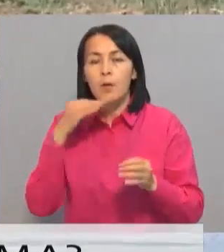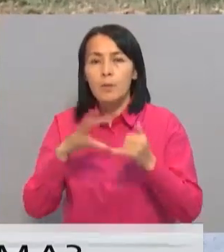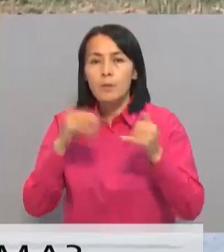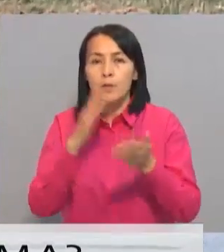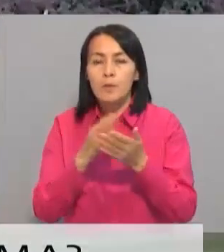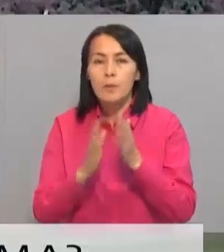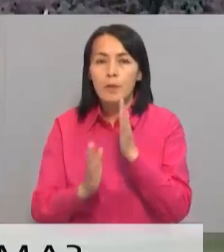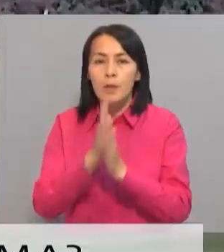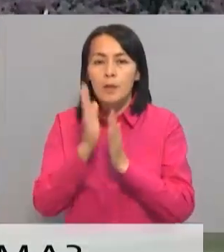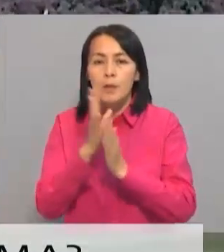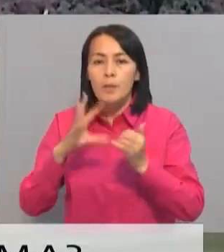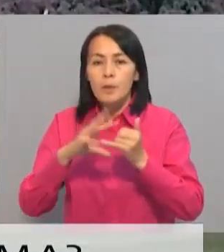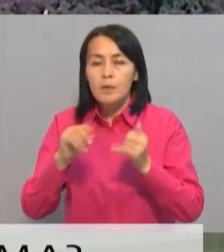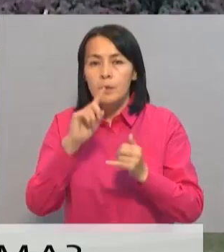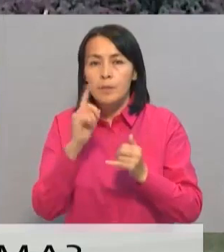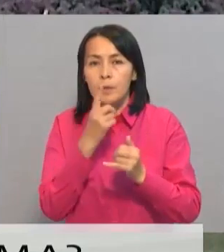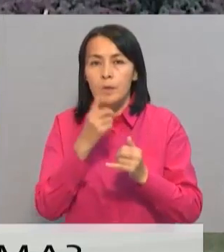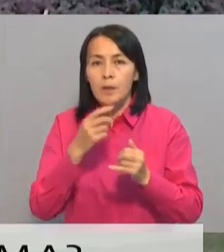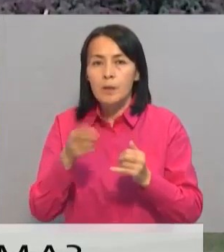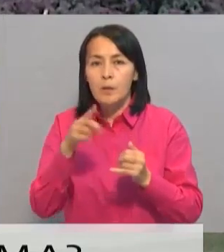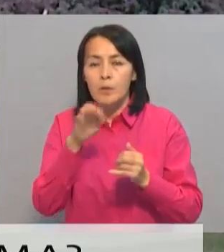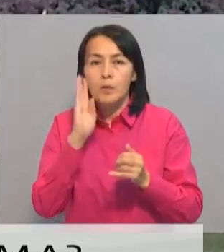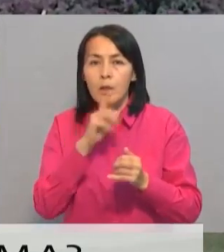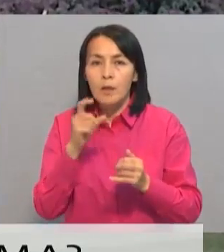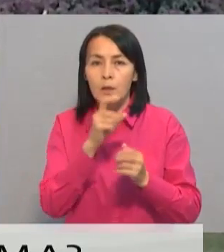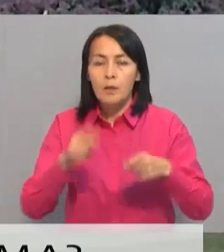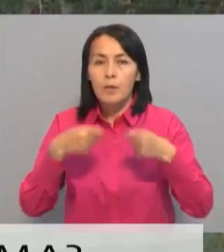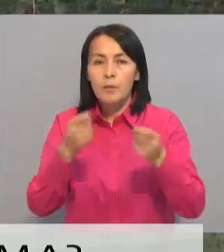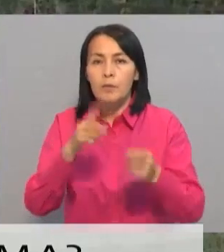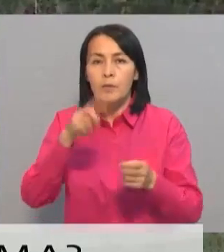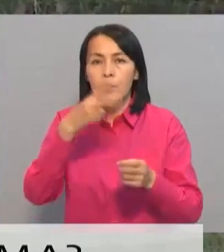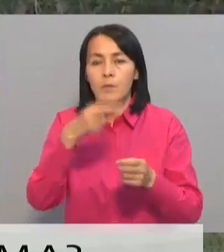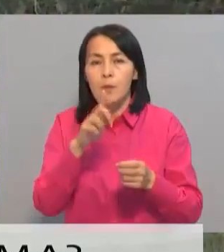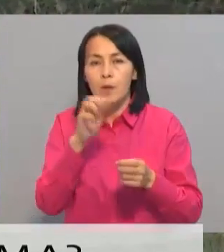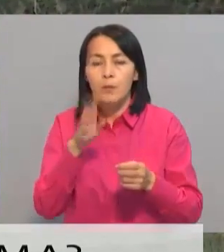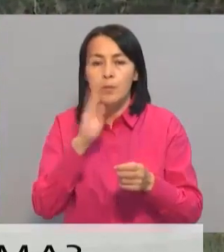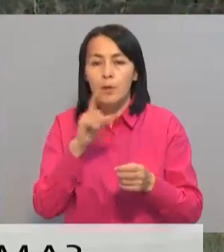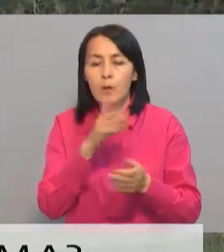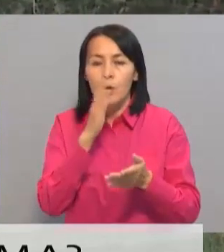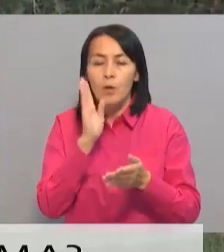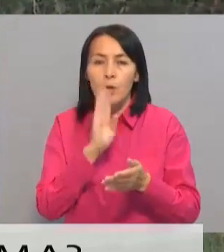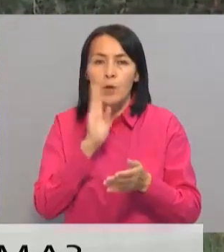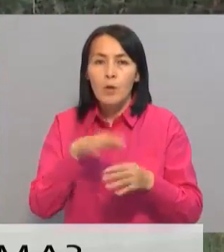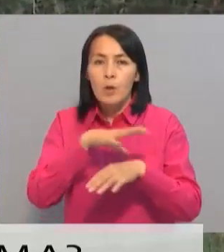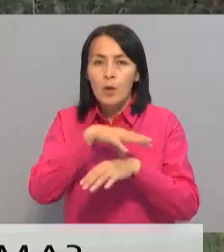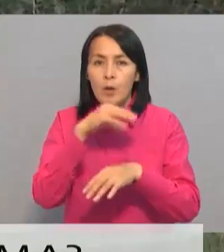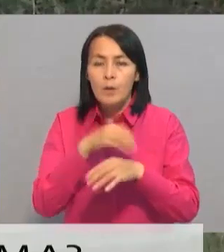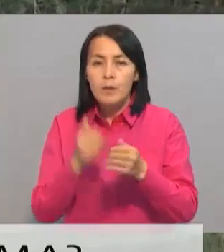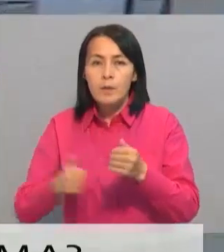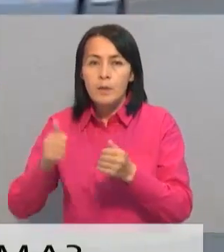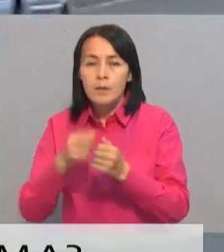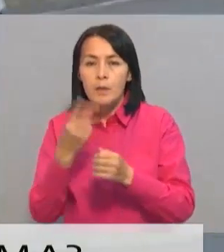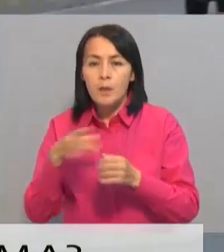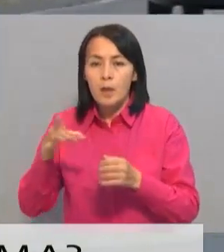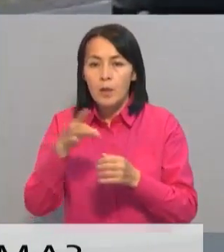бар. Егін алқаптарының барлығы бір ғана Достық каналынан су ішеді. Сыйымдылығы 120 кубтық канал суын Мырзашөлде іргелес жатқан екі